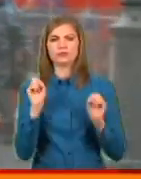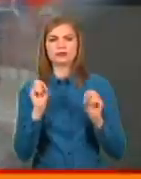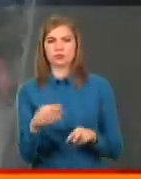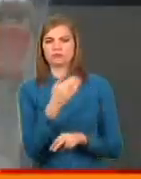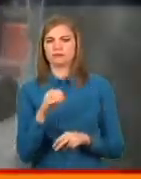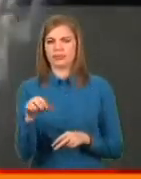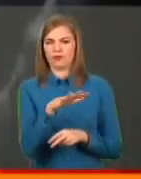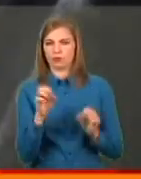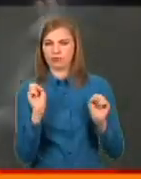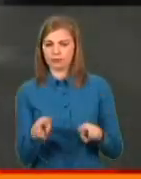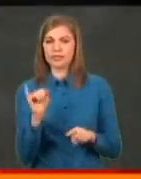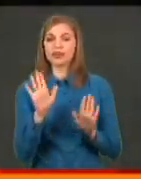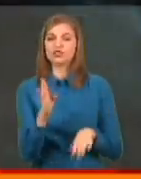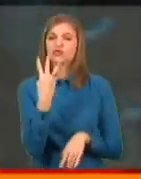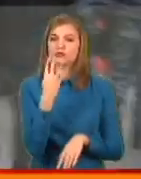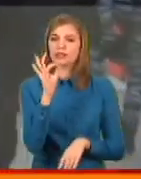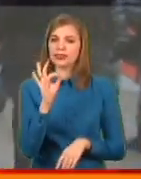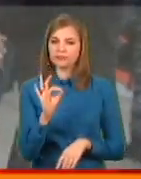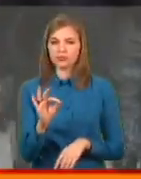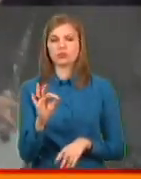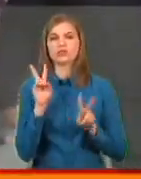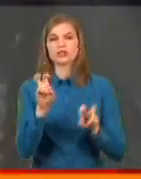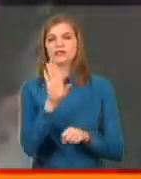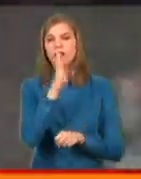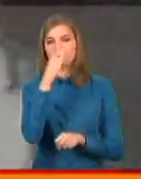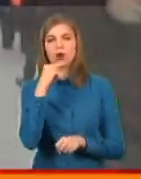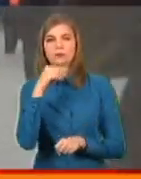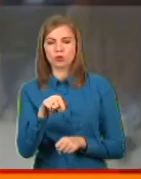від Євросоюзу і лише 4%